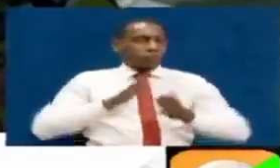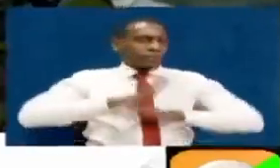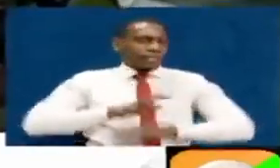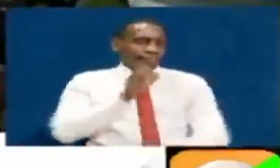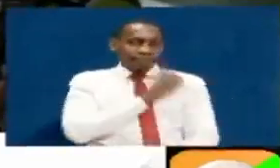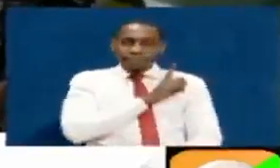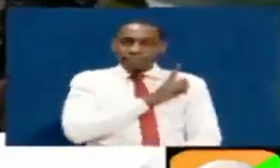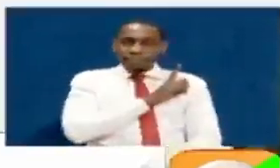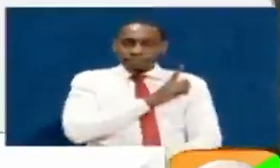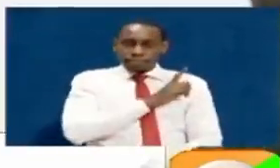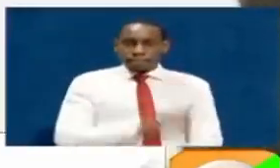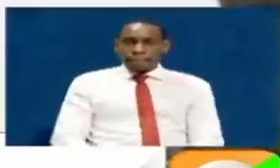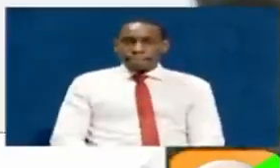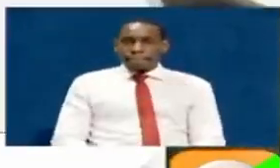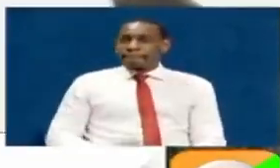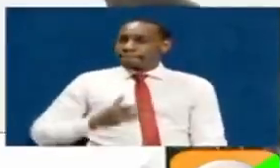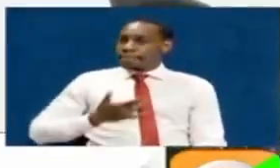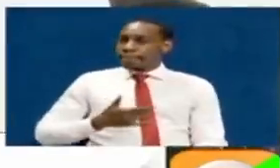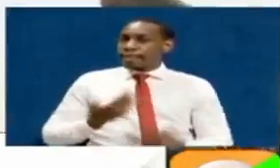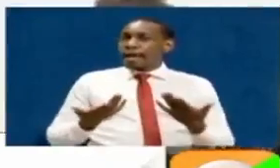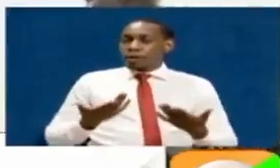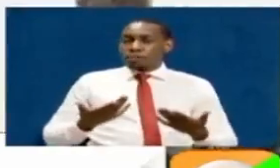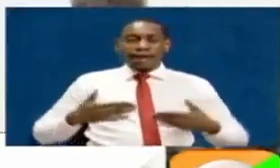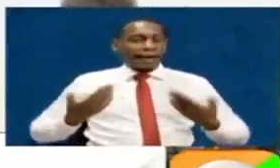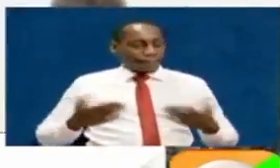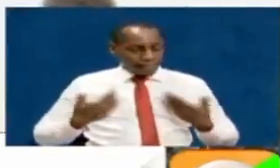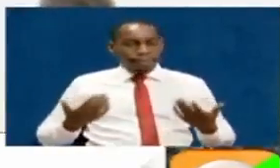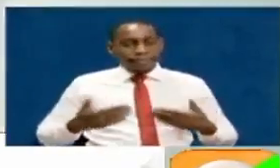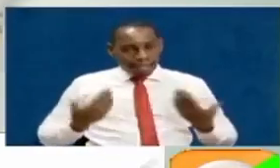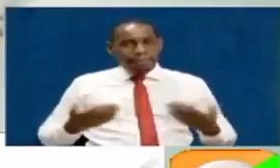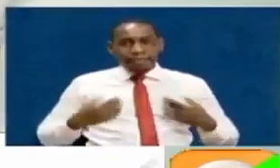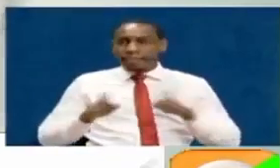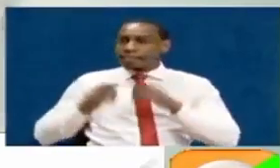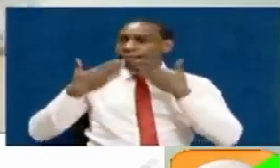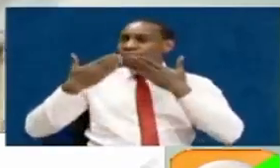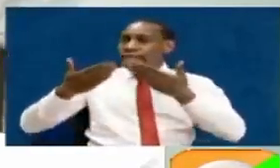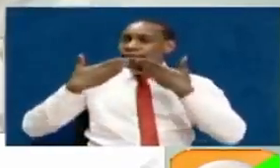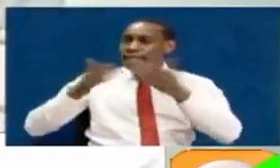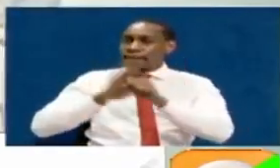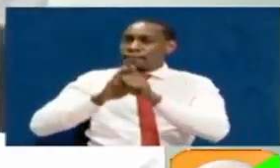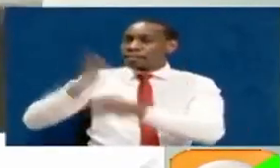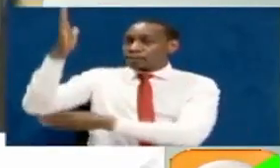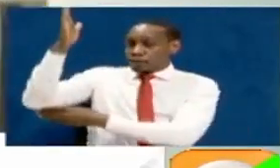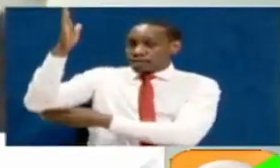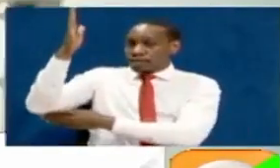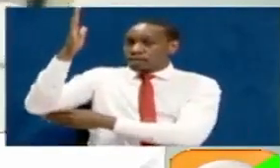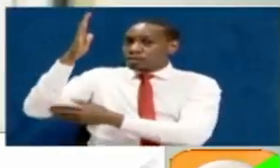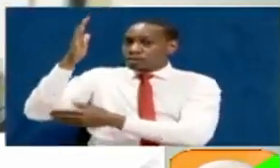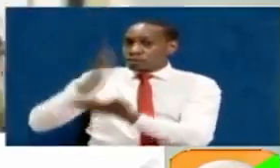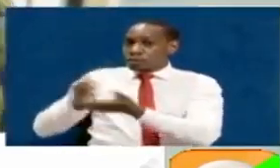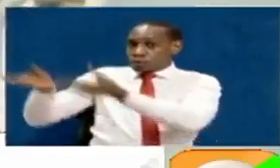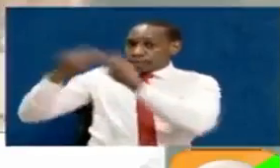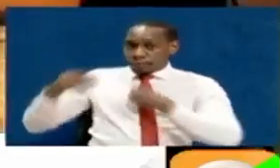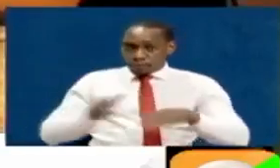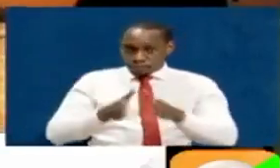na nikakita mizizi. Najihisi mwenye furaha na mwenye shukurani tena zaidi kwa Mwenyezi Mungu kwa kunipa